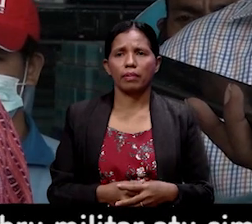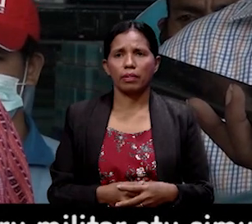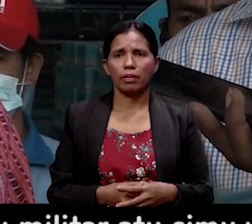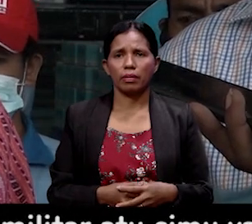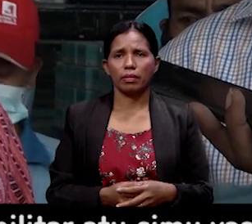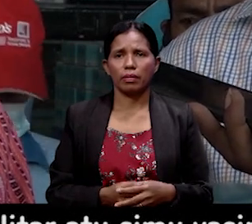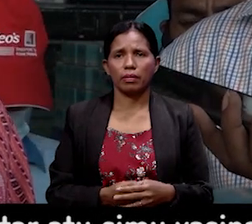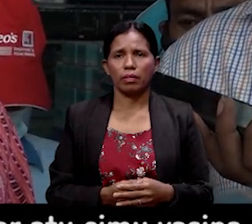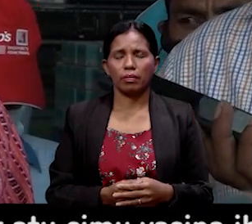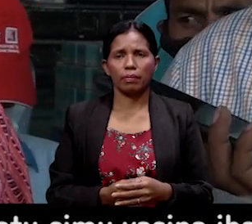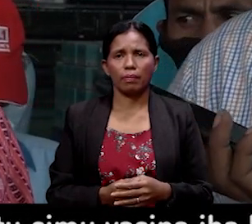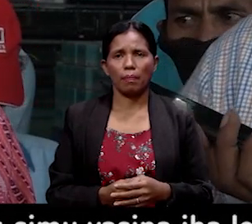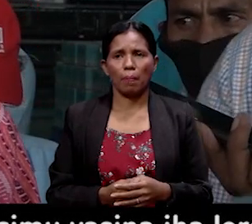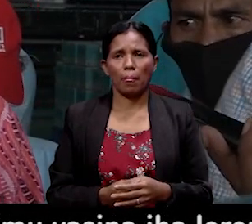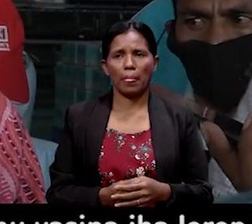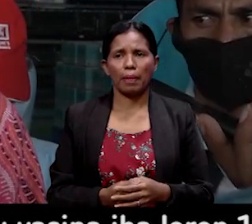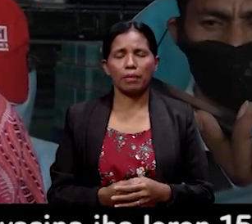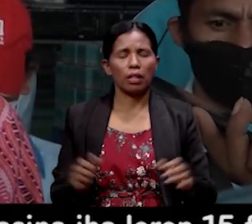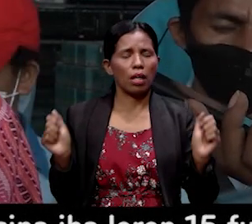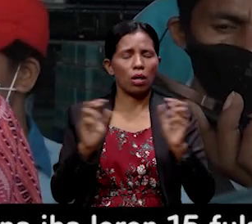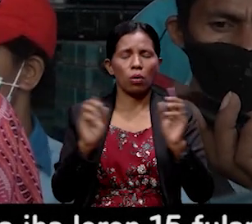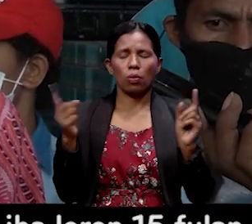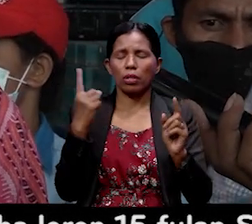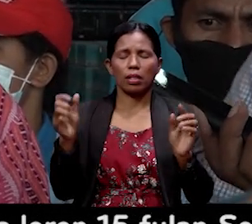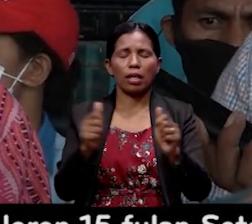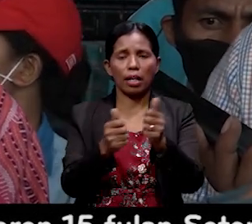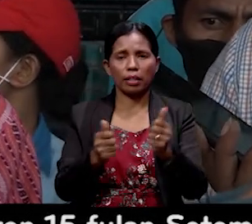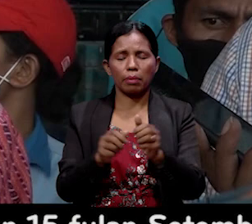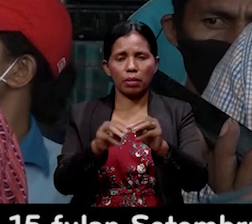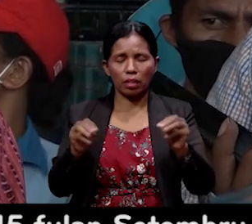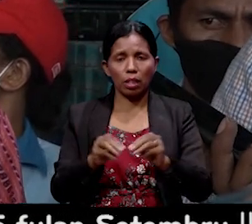illegalizza la ode arte marziale tutto, gruppo ne ve